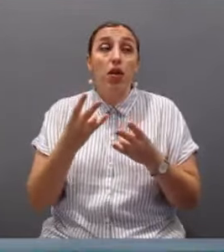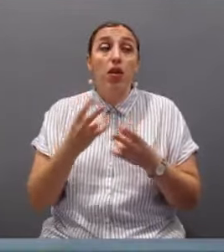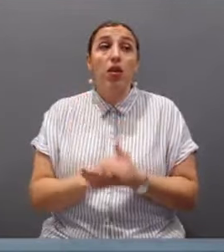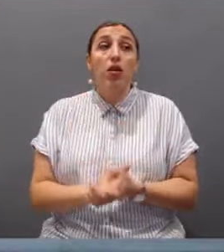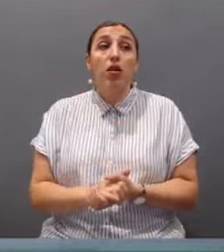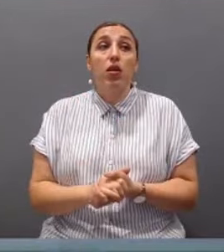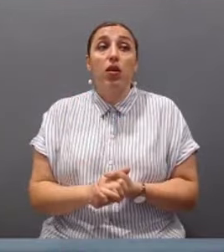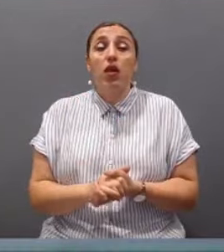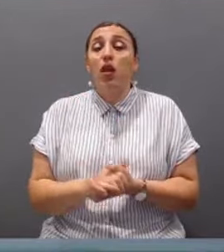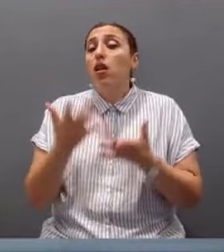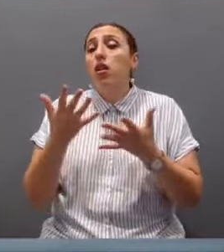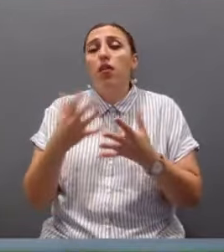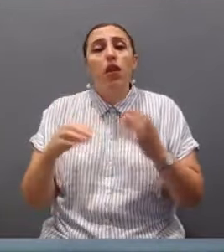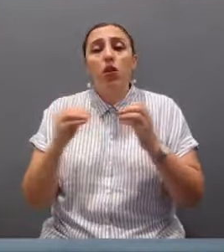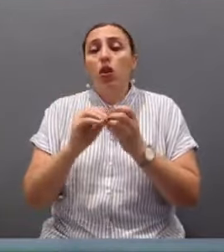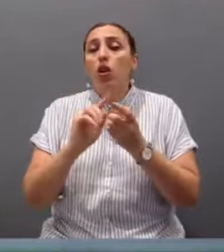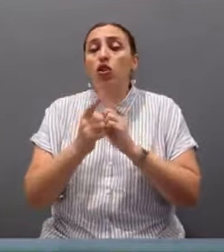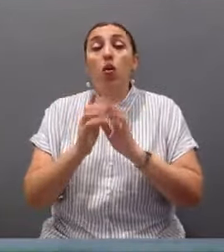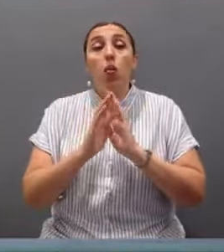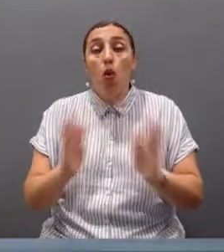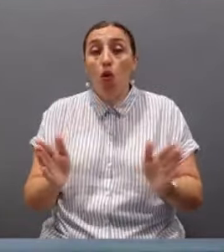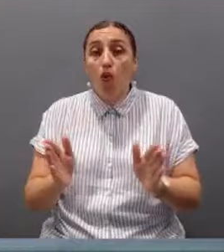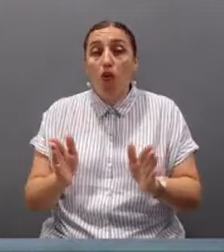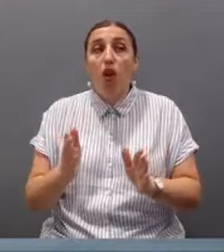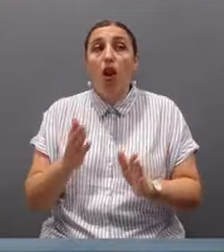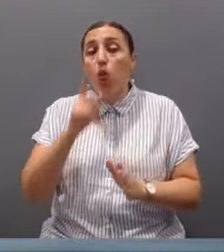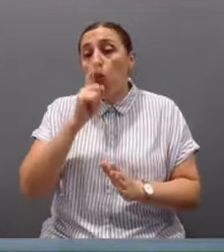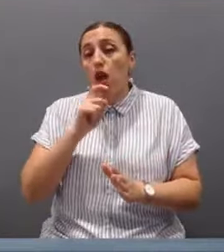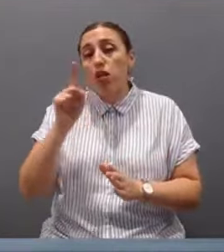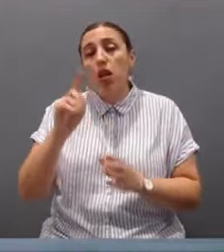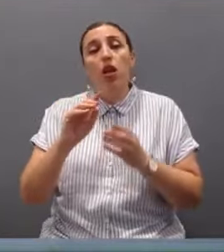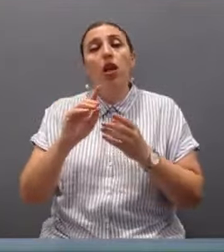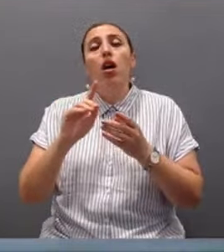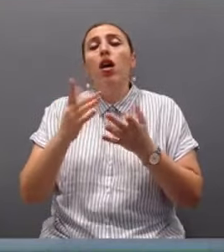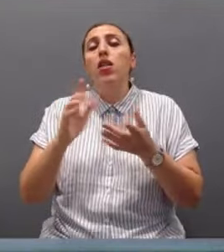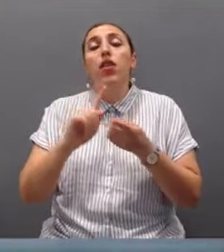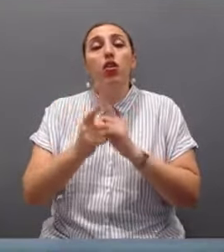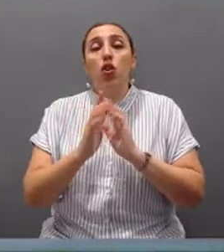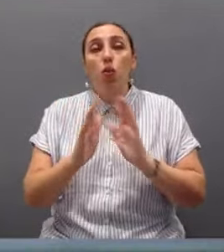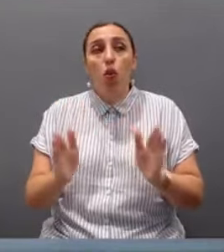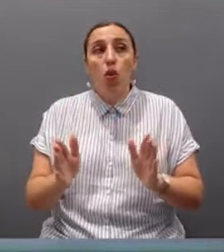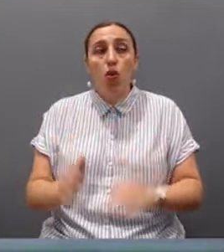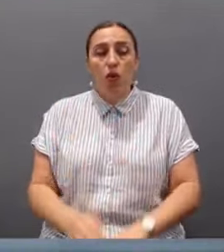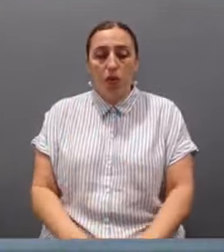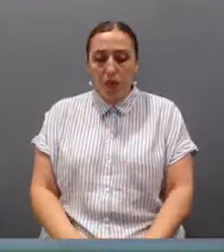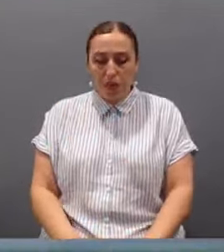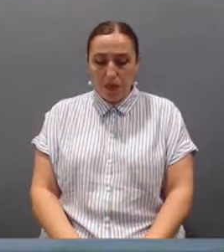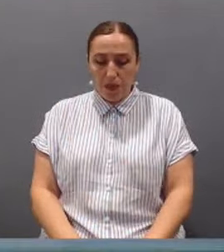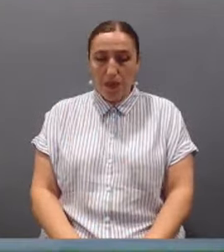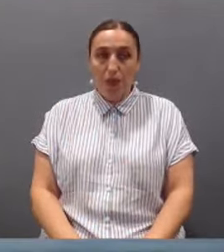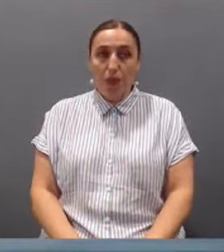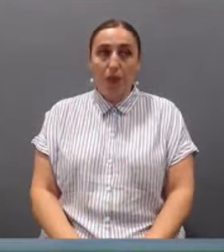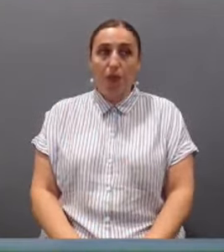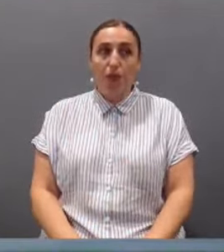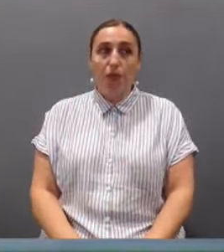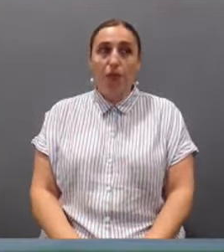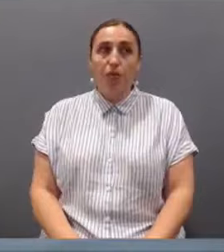Որովիցե առումով շեմերը չեն փոխել։ Շեմերը իրանք իրանց կարգավորումներում չեն